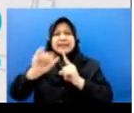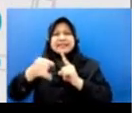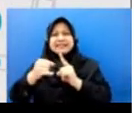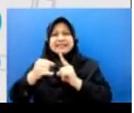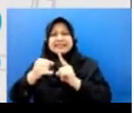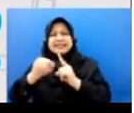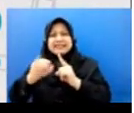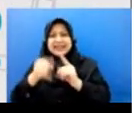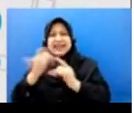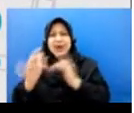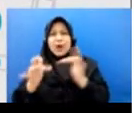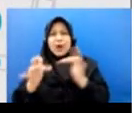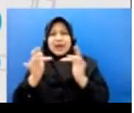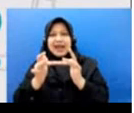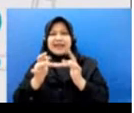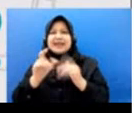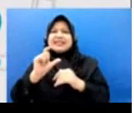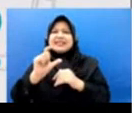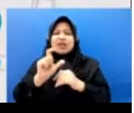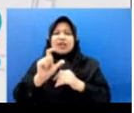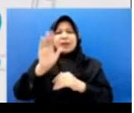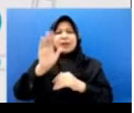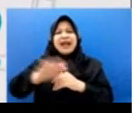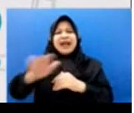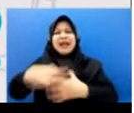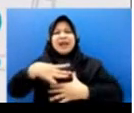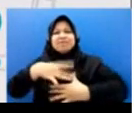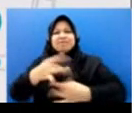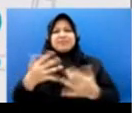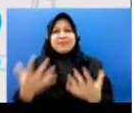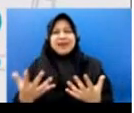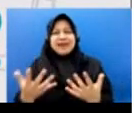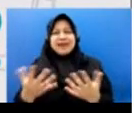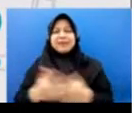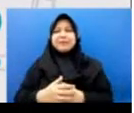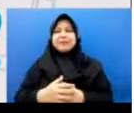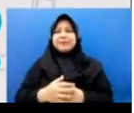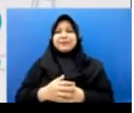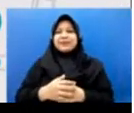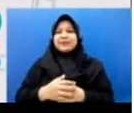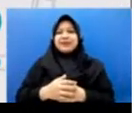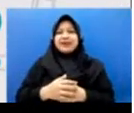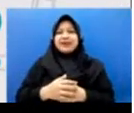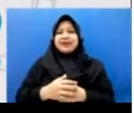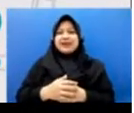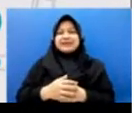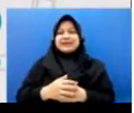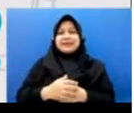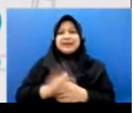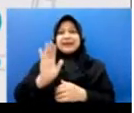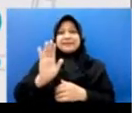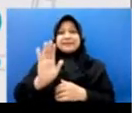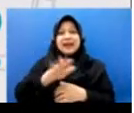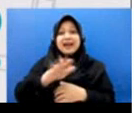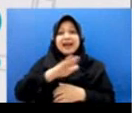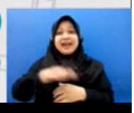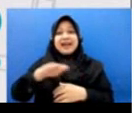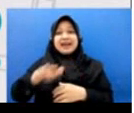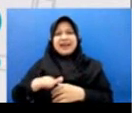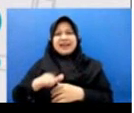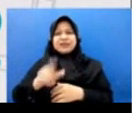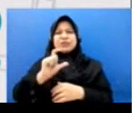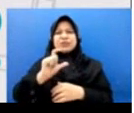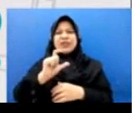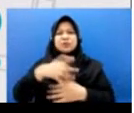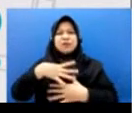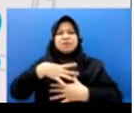dari Merak. Oke, jadi saya ulang pertanyaannya, bagaimana untuk menyeimbangkan ketertarikan murid dalam kelas ketika guru sedang